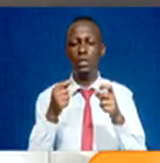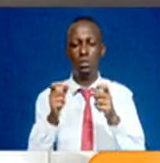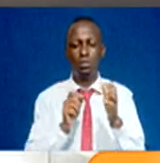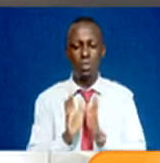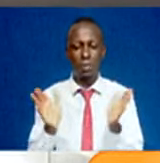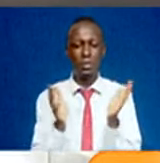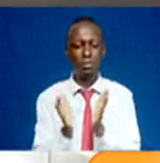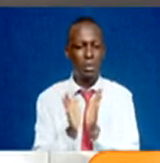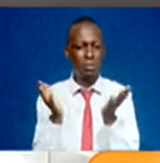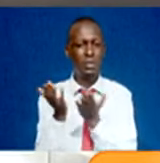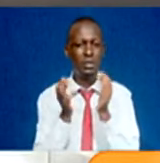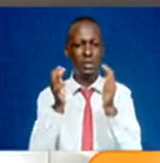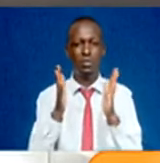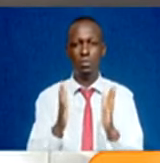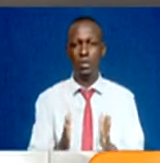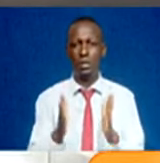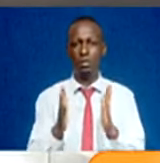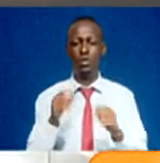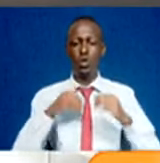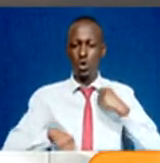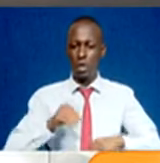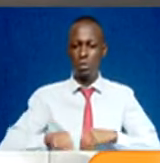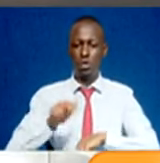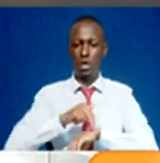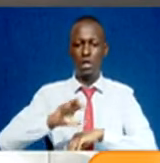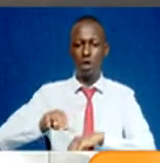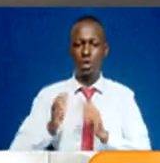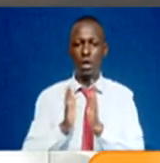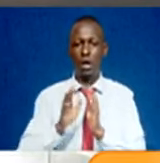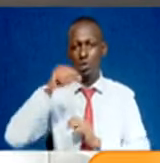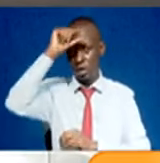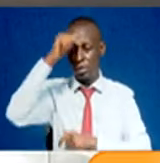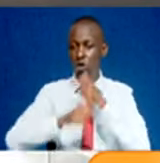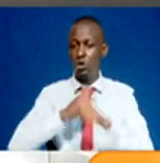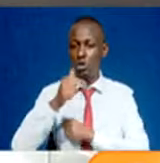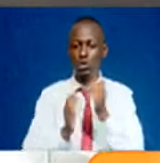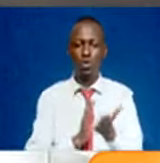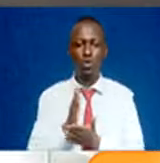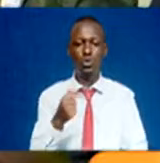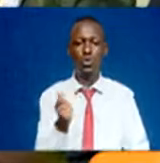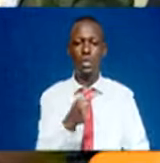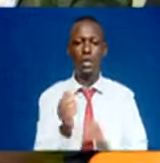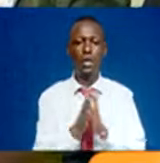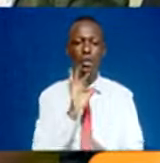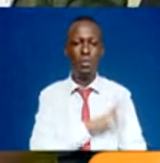ufisadi katika serikali kuu na za kaunti umekita mizizi kupitia mishahara na marupurupu.